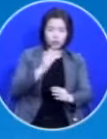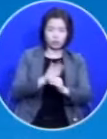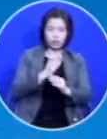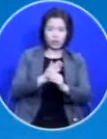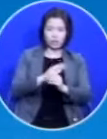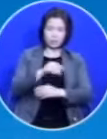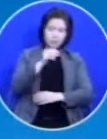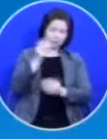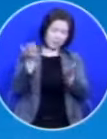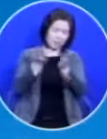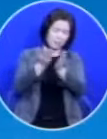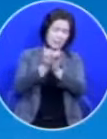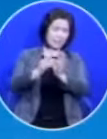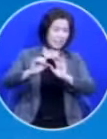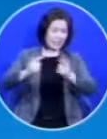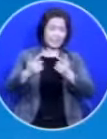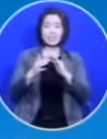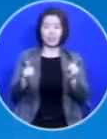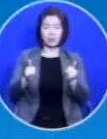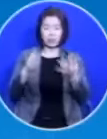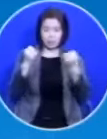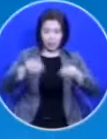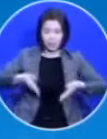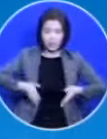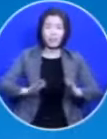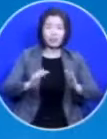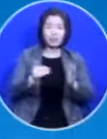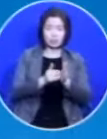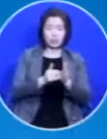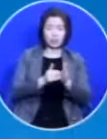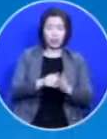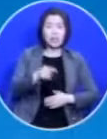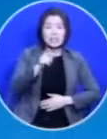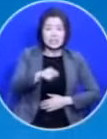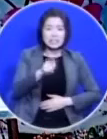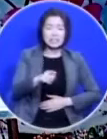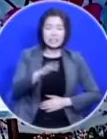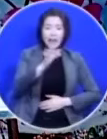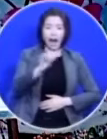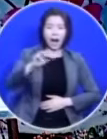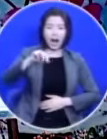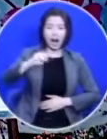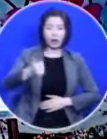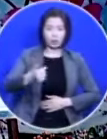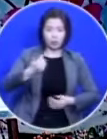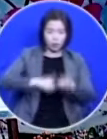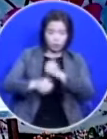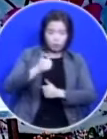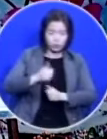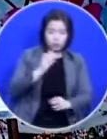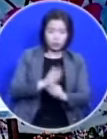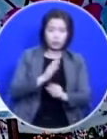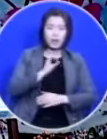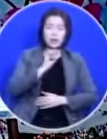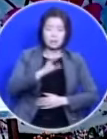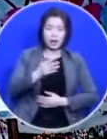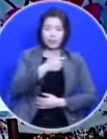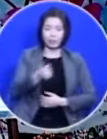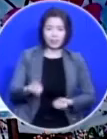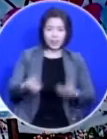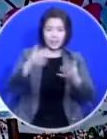사람도 나오는데 그 아론의 후손 중에서만 대제사장이 세워지게 하나님이 하신